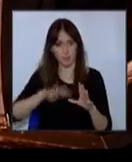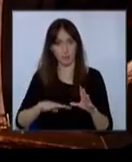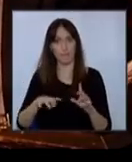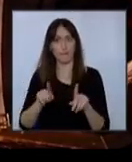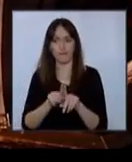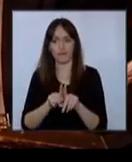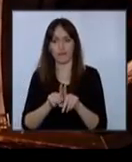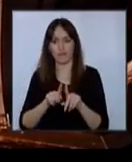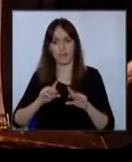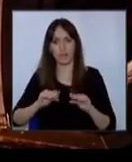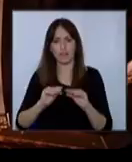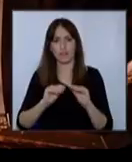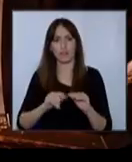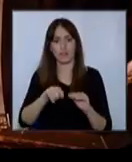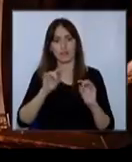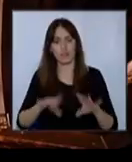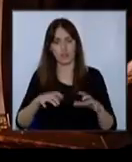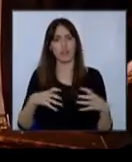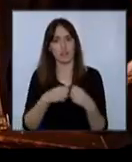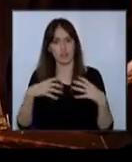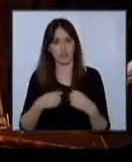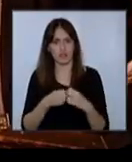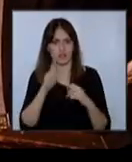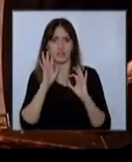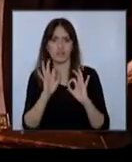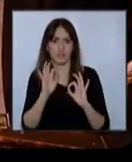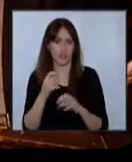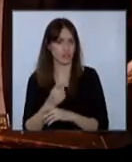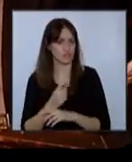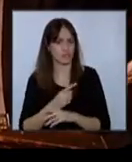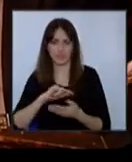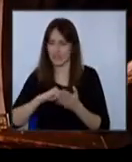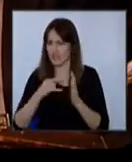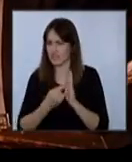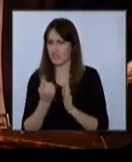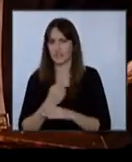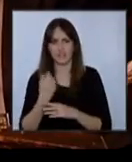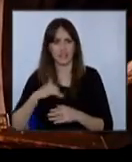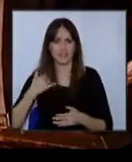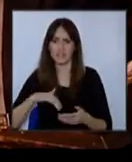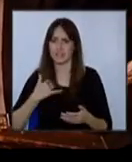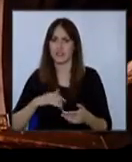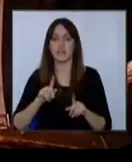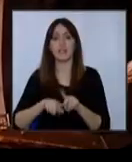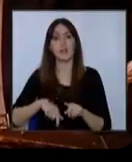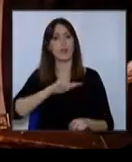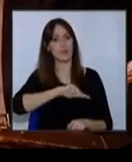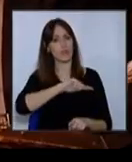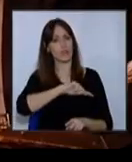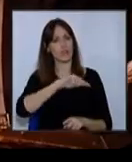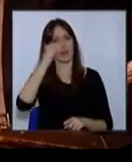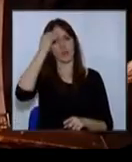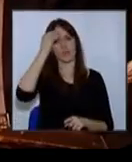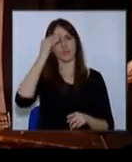gairebé diàriament per lamentar accidents de trànsit. Calen solucions ja, però també hem de ser conscients i no barrejar o posar tots